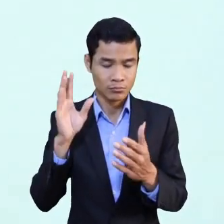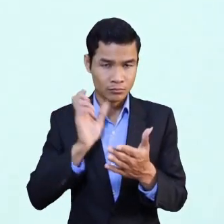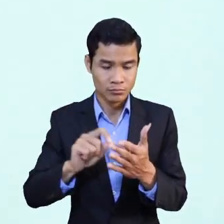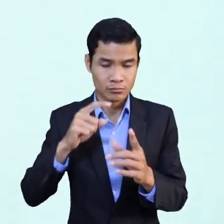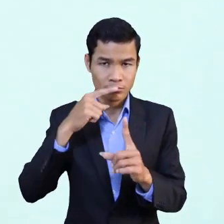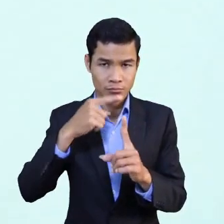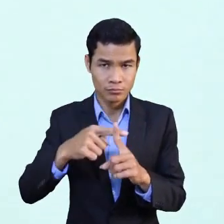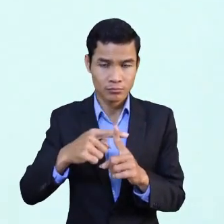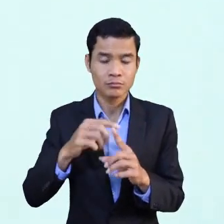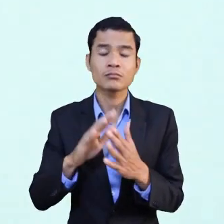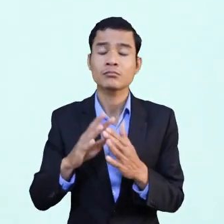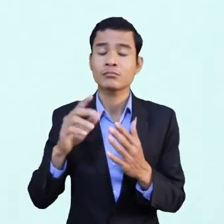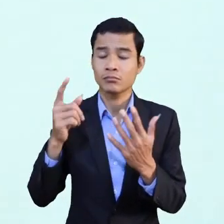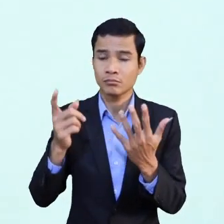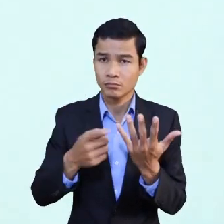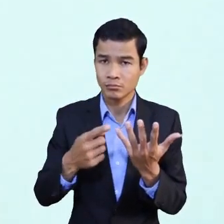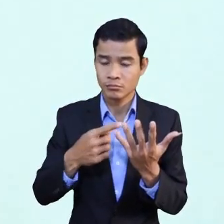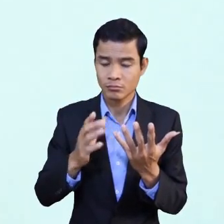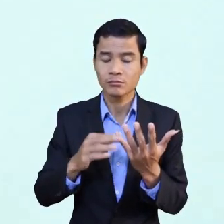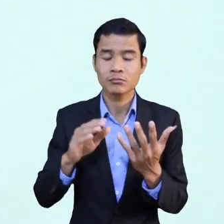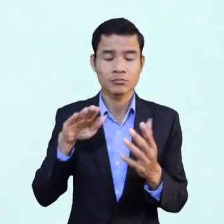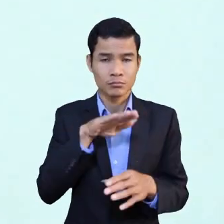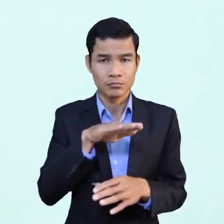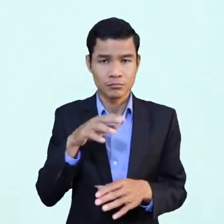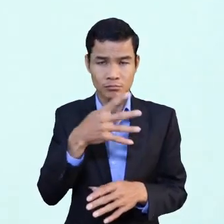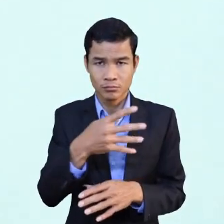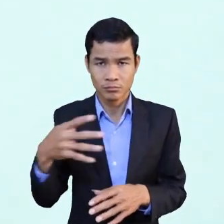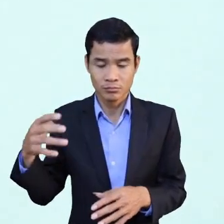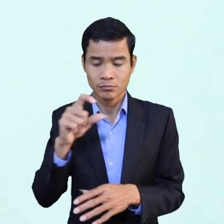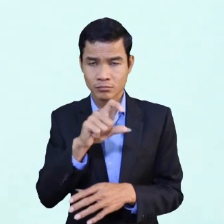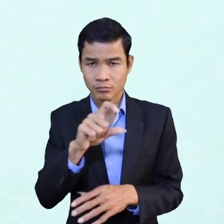ជួដេកចា